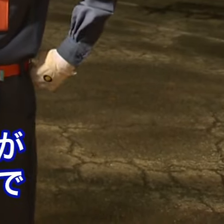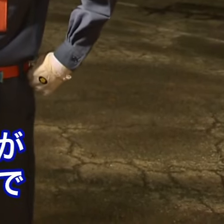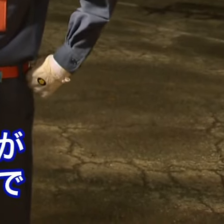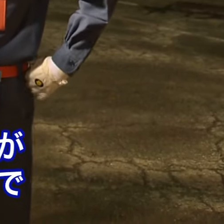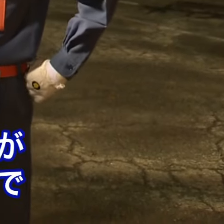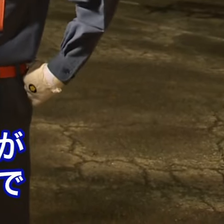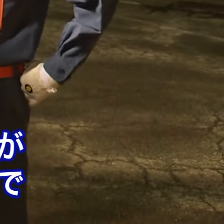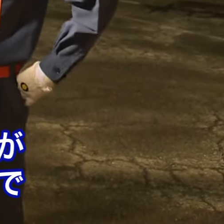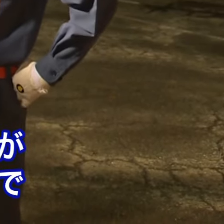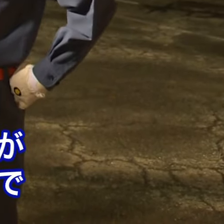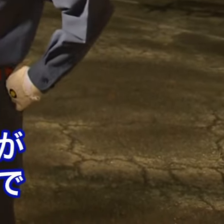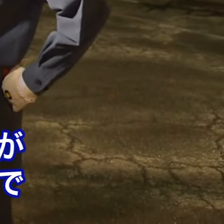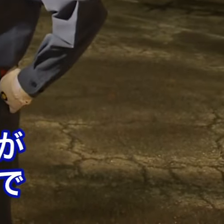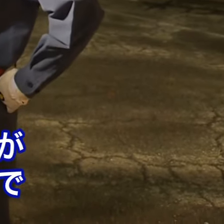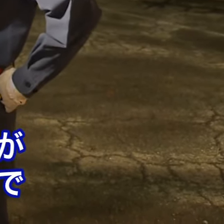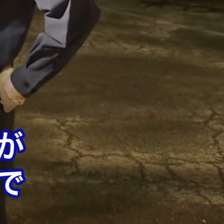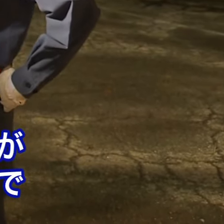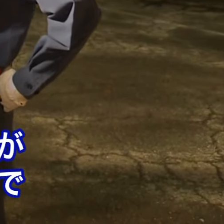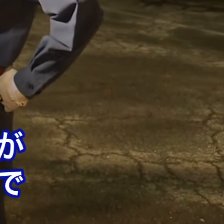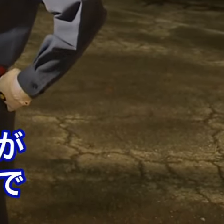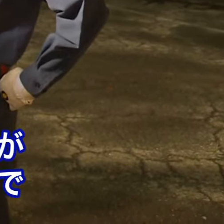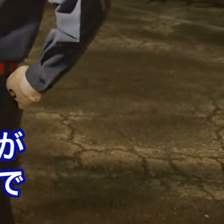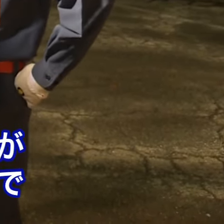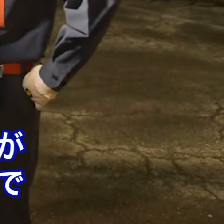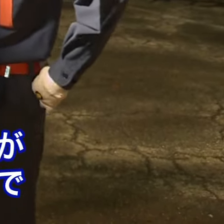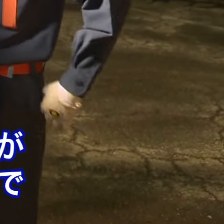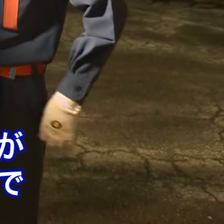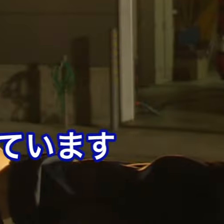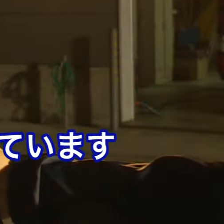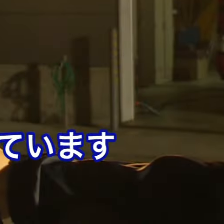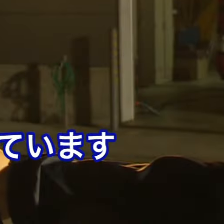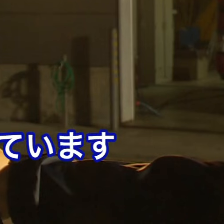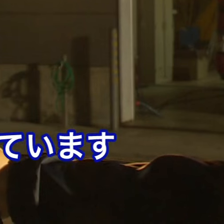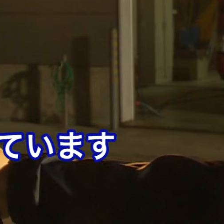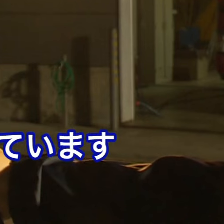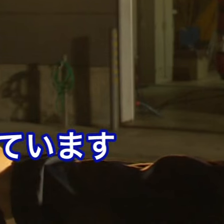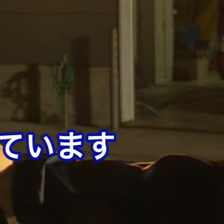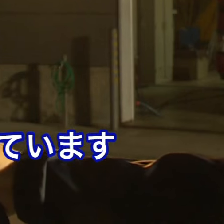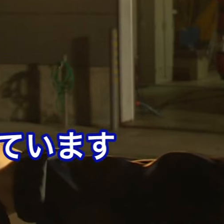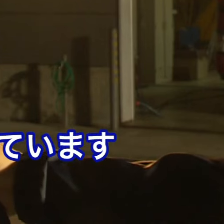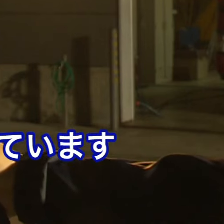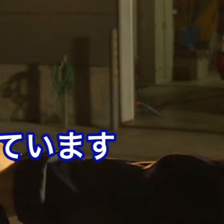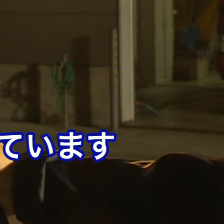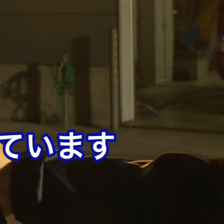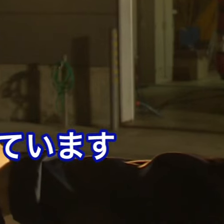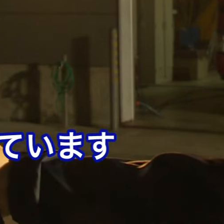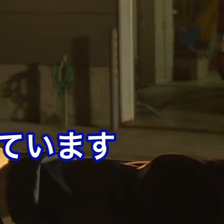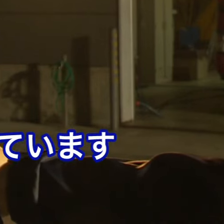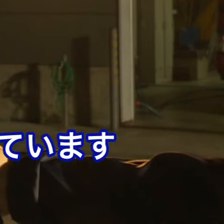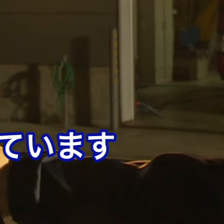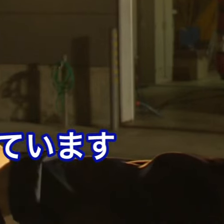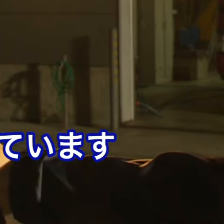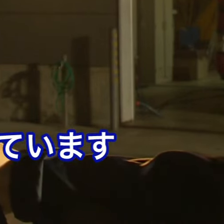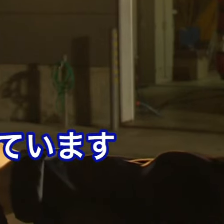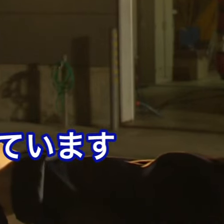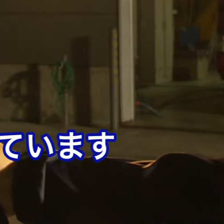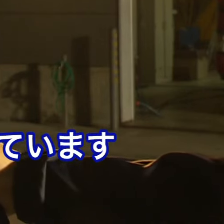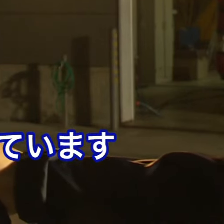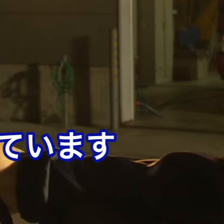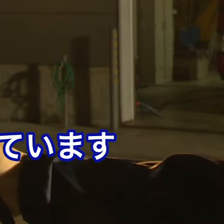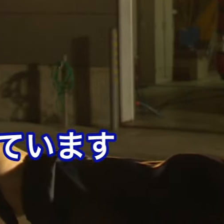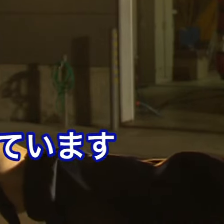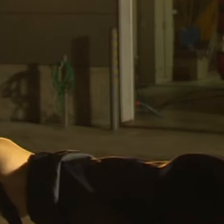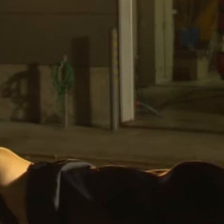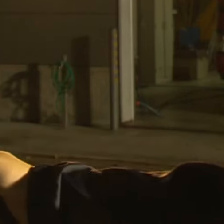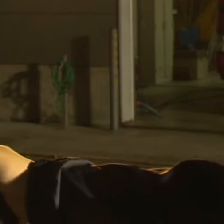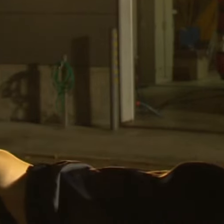んの、喜ぶ姿が見たいというのもありますので、応援として、皆さんの、サポートをしています